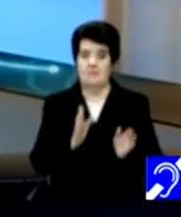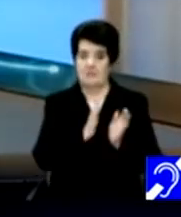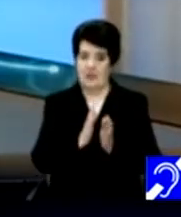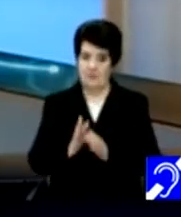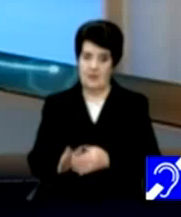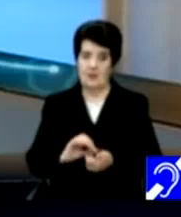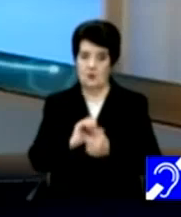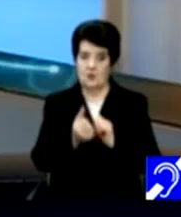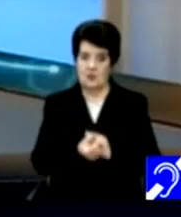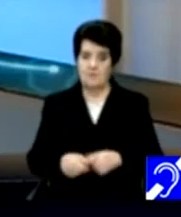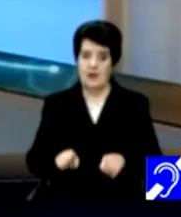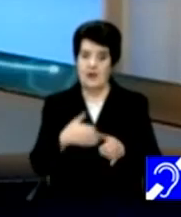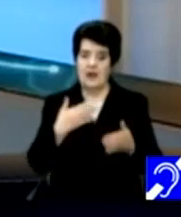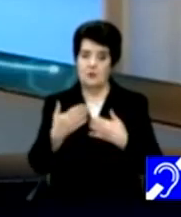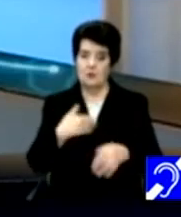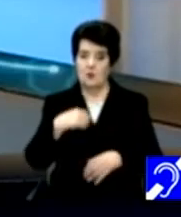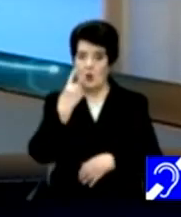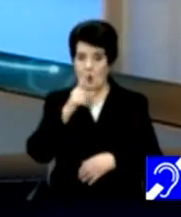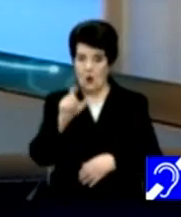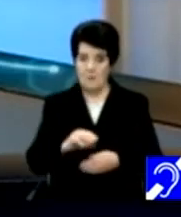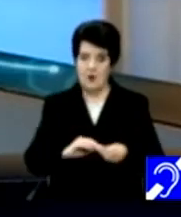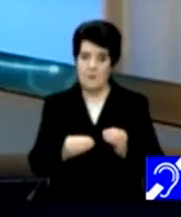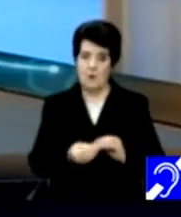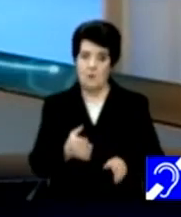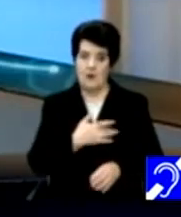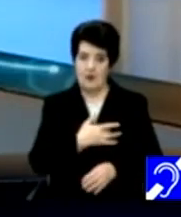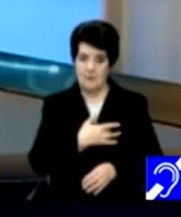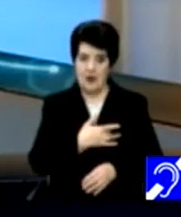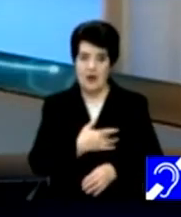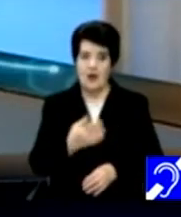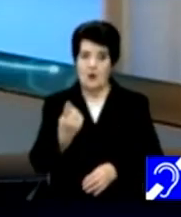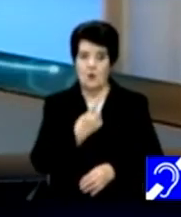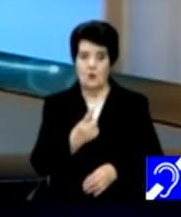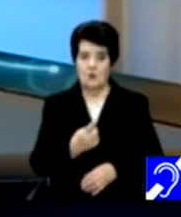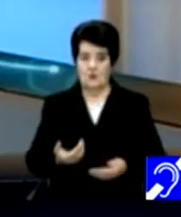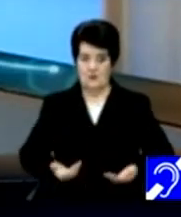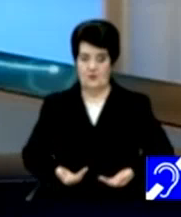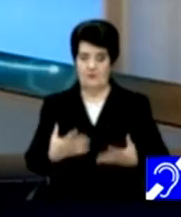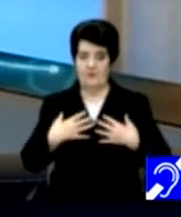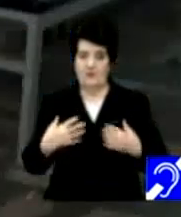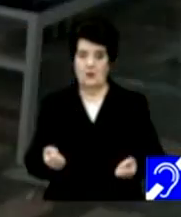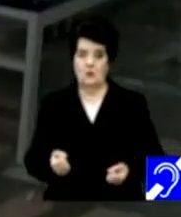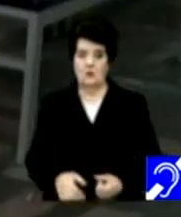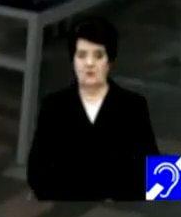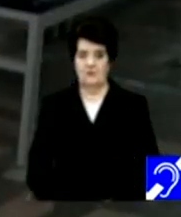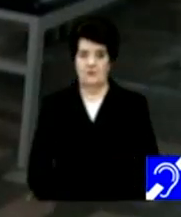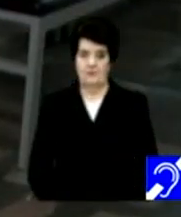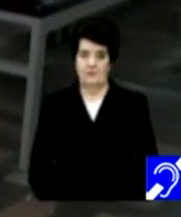o schimbare în atitudinea oamenilor față de problema adoptării unui stil de viață sănătos.